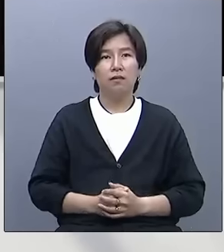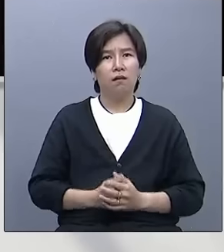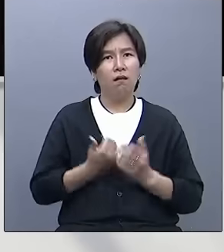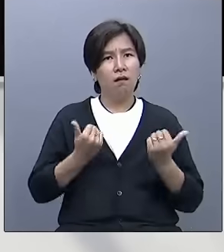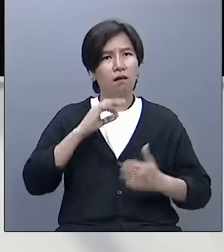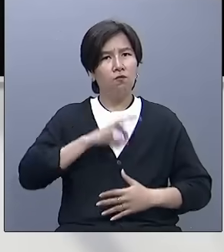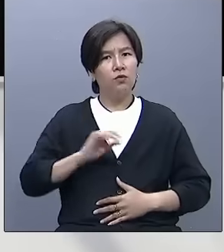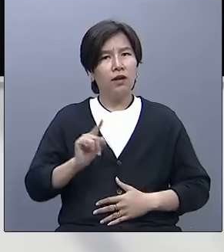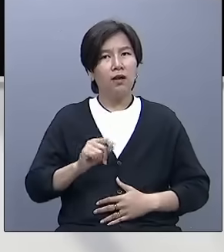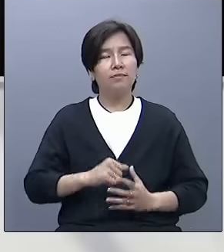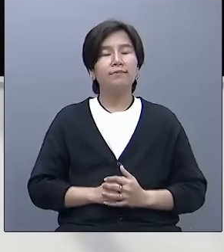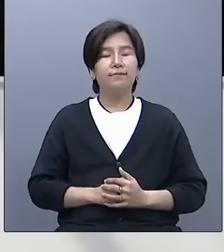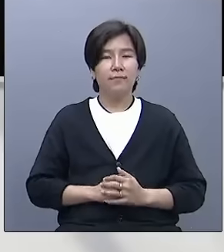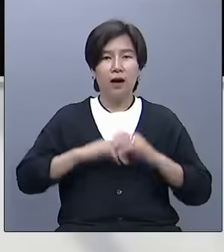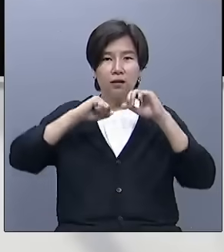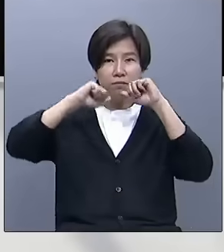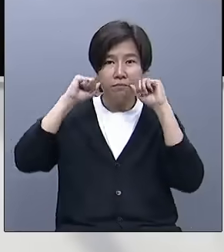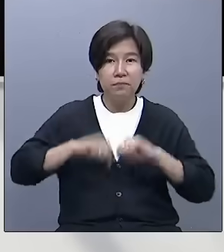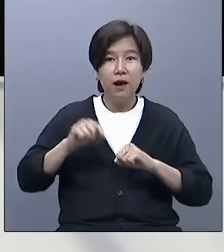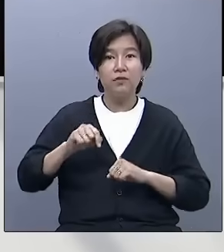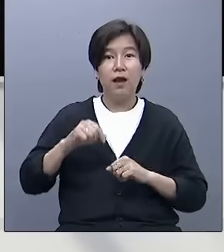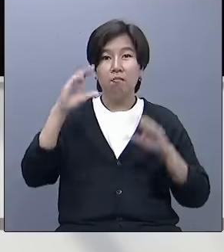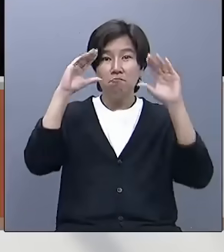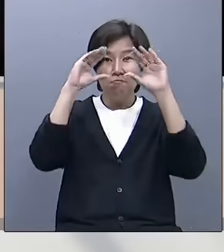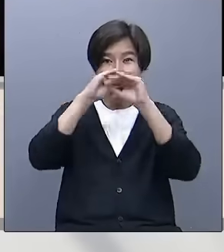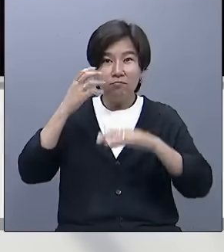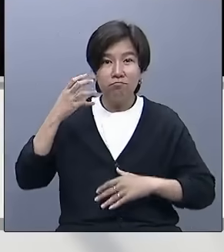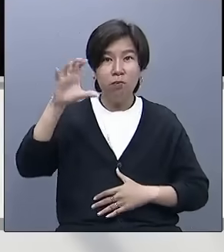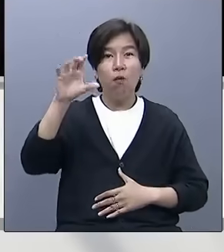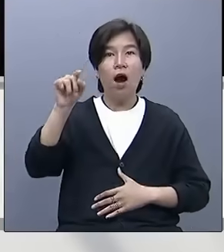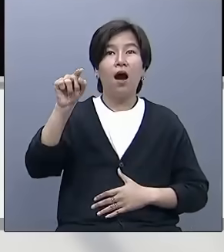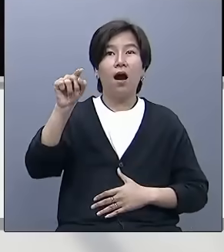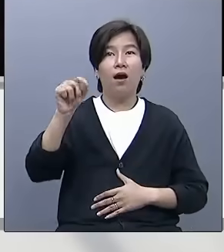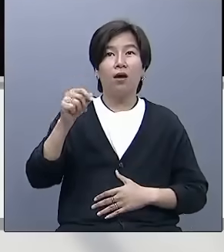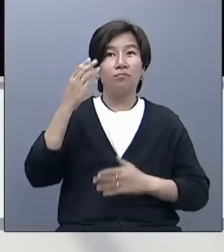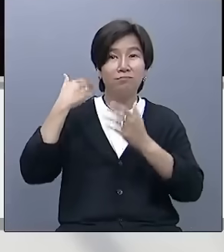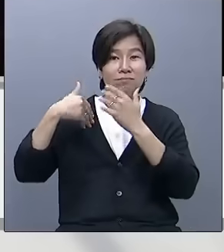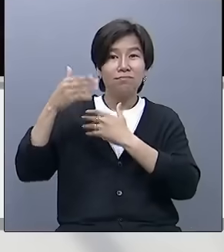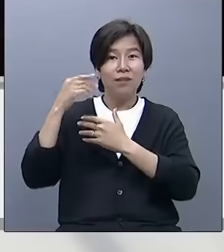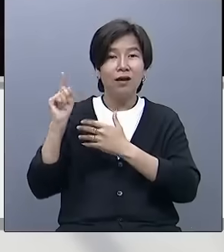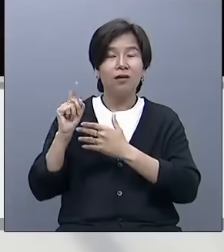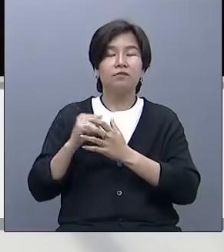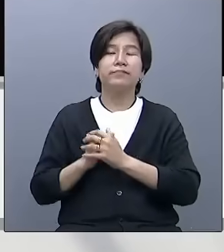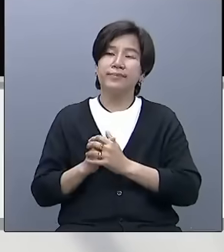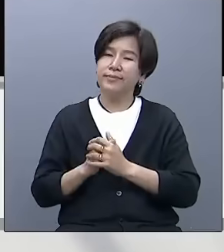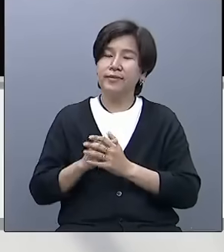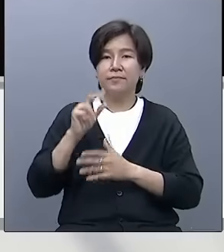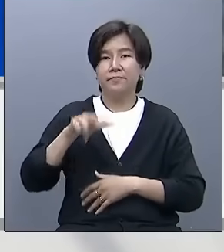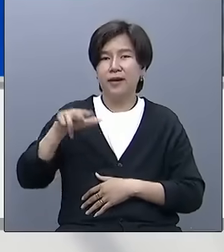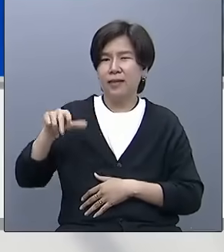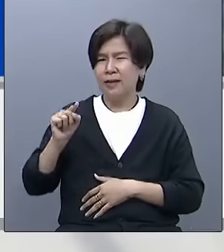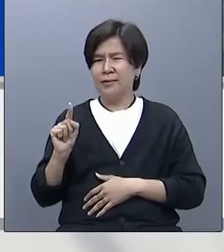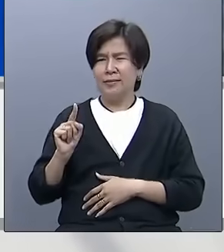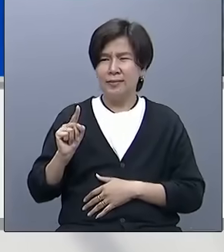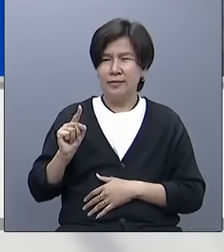งออกถึงการตัดสินใจอย่างใดอย่างหนึ่งของคุณณัฐวุฒิหรือไม่หลังจากในช่วงที่ผ่านมาตอนที่พรรคเพื่อไทยมีทีท่าจะจับ